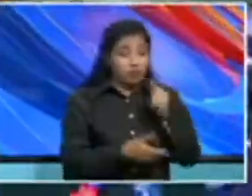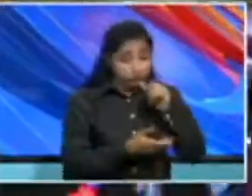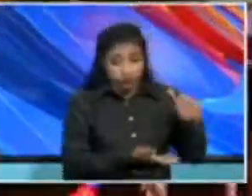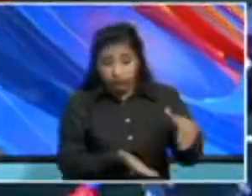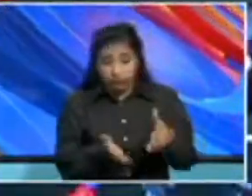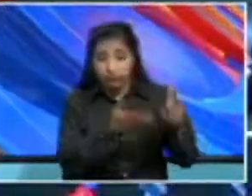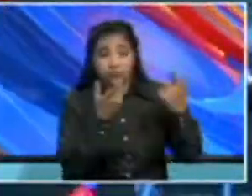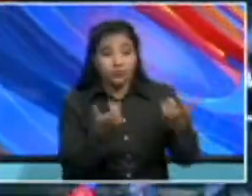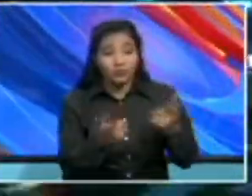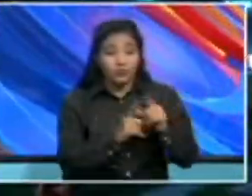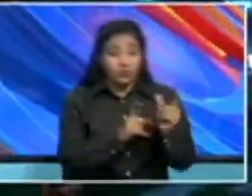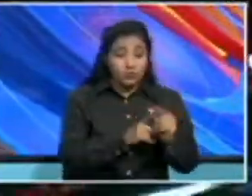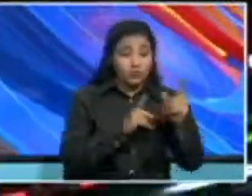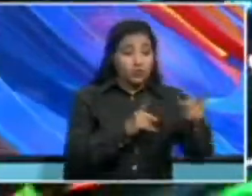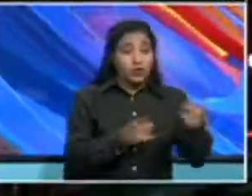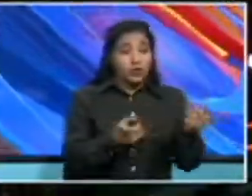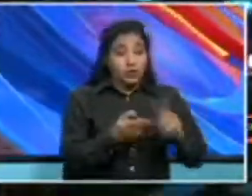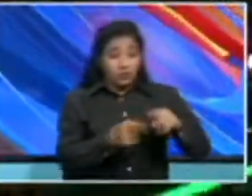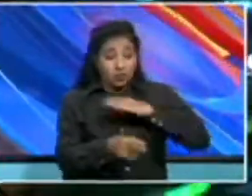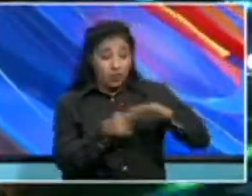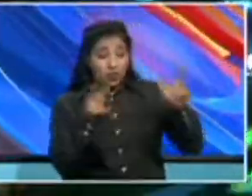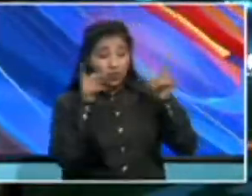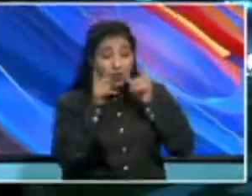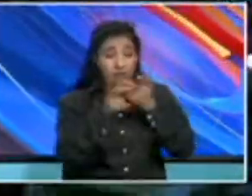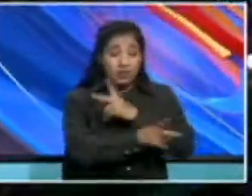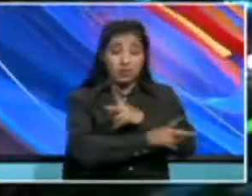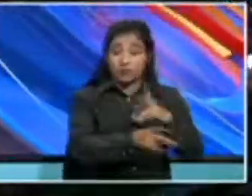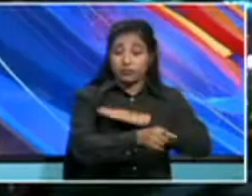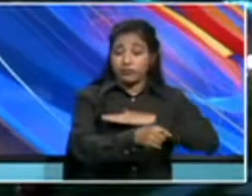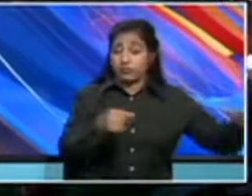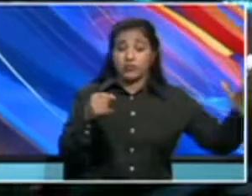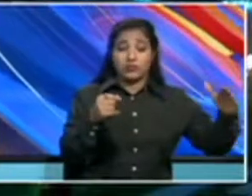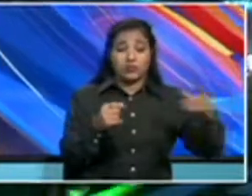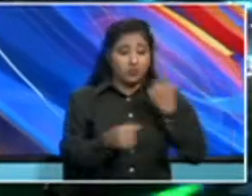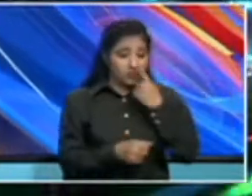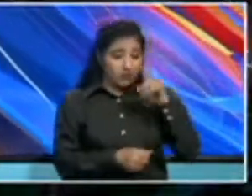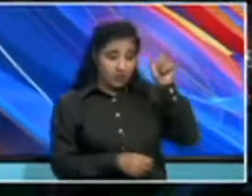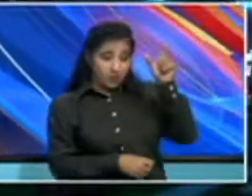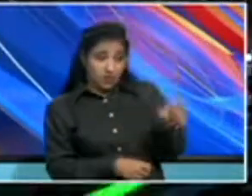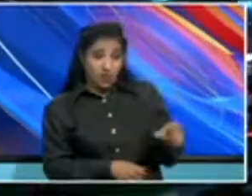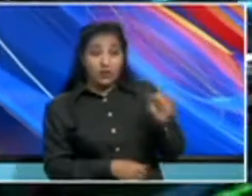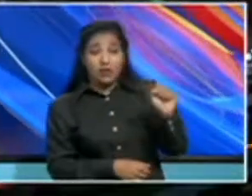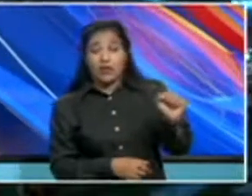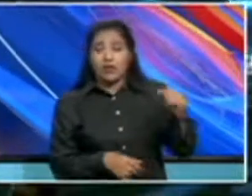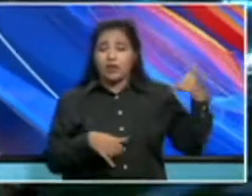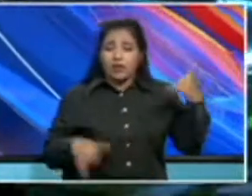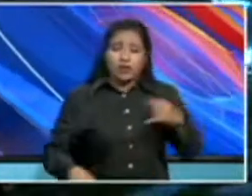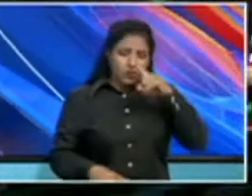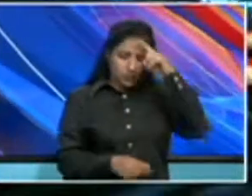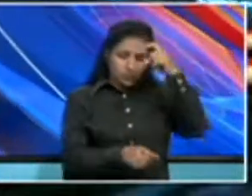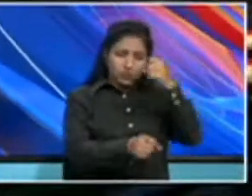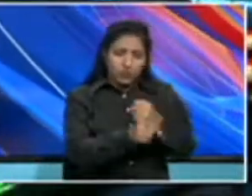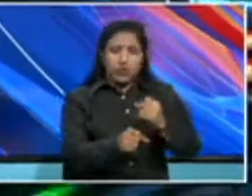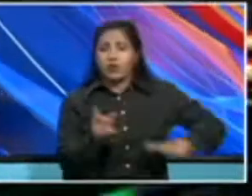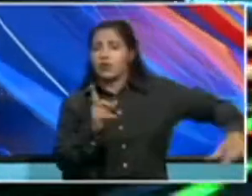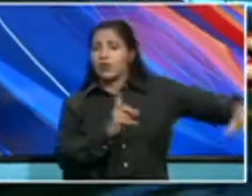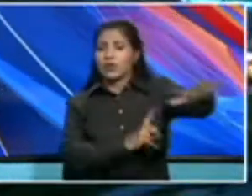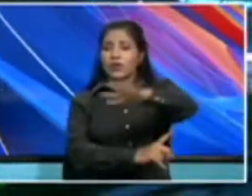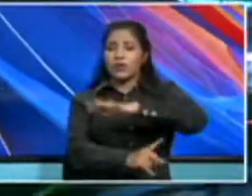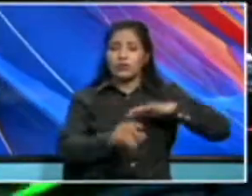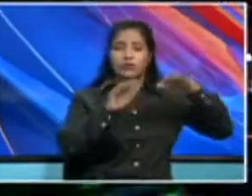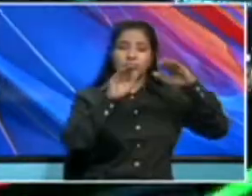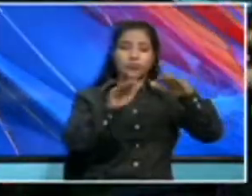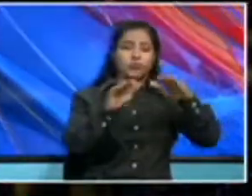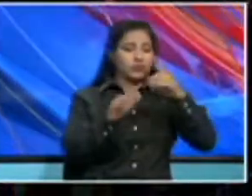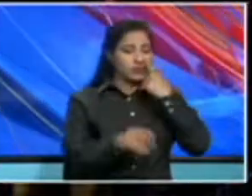नु योगदान छे मेहनत थकी आ विजय मां गुजरातियों नु